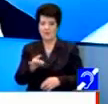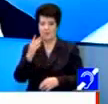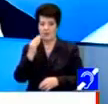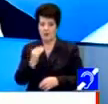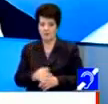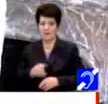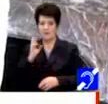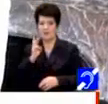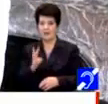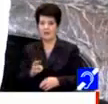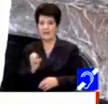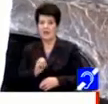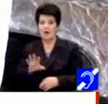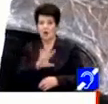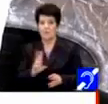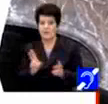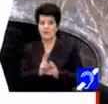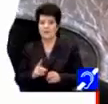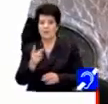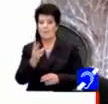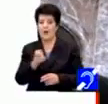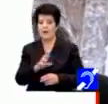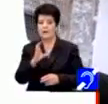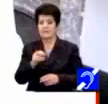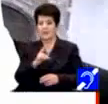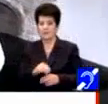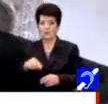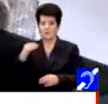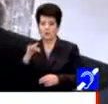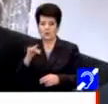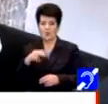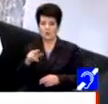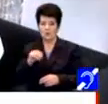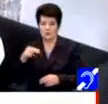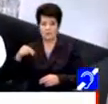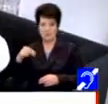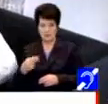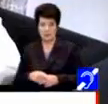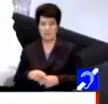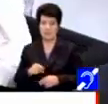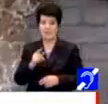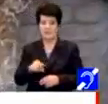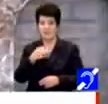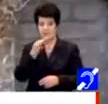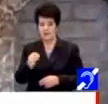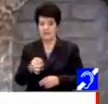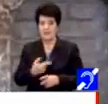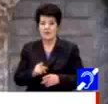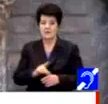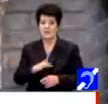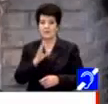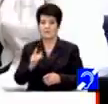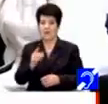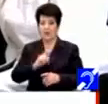Moldova. Diplomatul european va avea întrevederi cu premierul Maia Sandu și președintele Igor Dodon. Uniunea Europeană a anunțat deja că ar putea livra